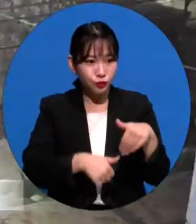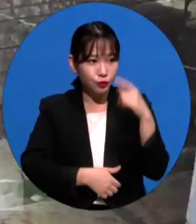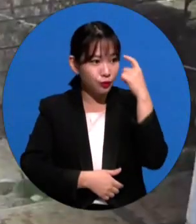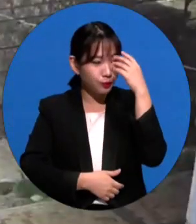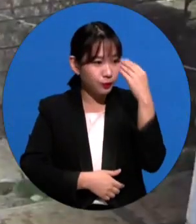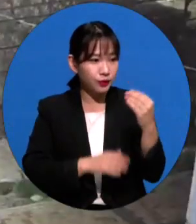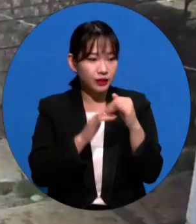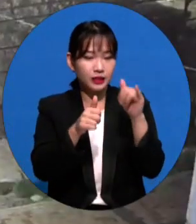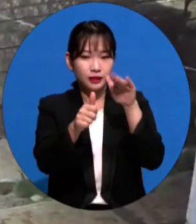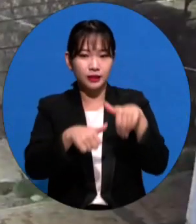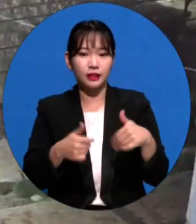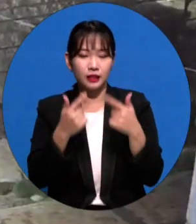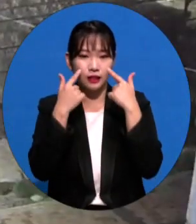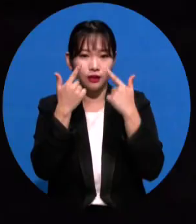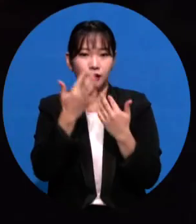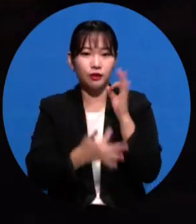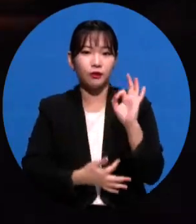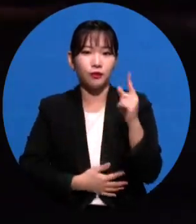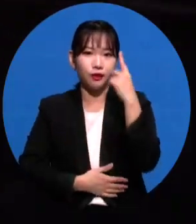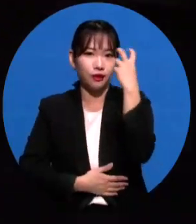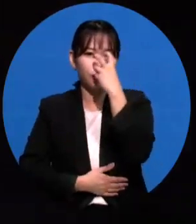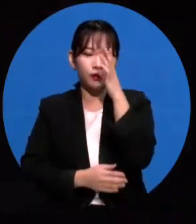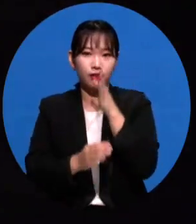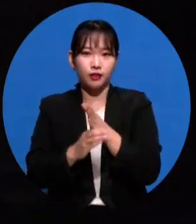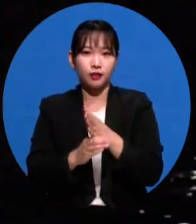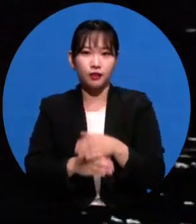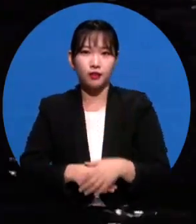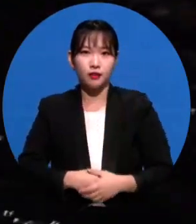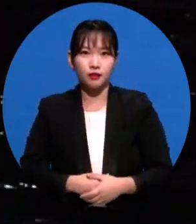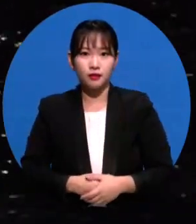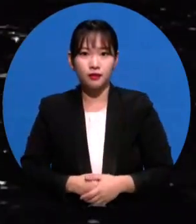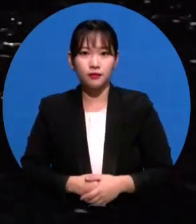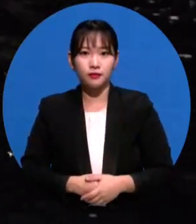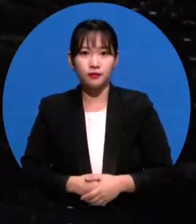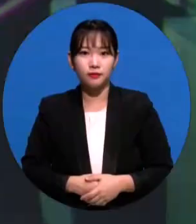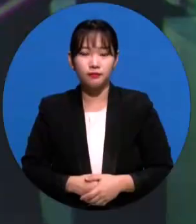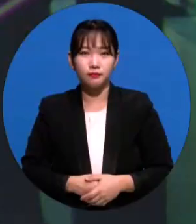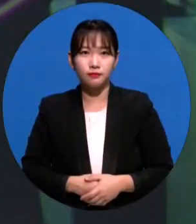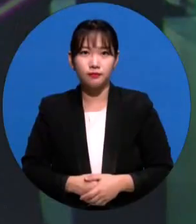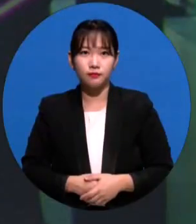화재 원인을 조사하고 있습니다. MBC 뉴스 박종호입니다.